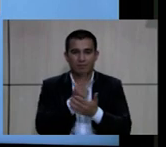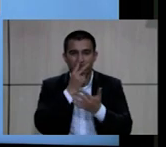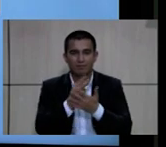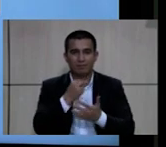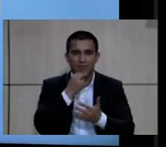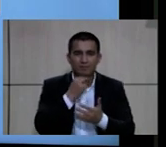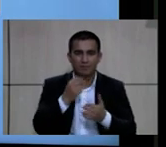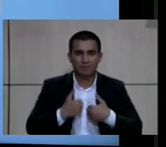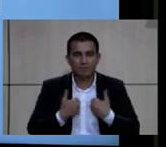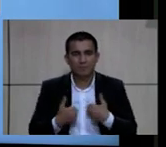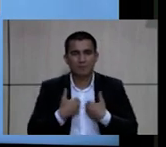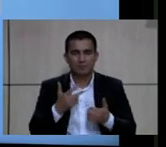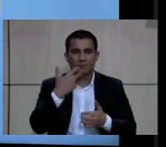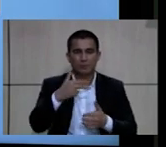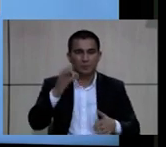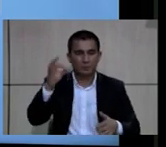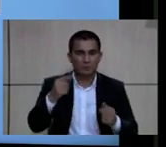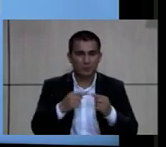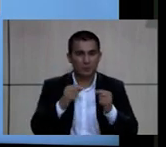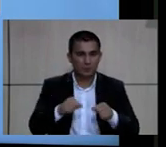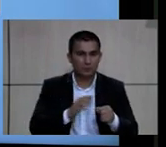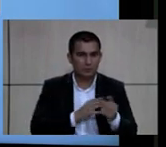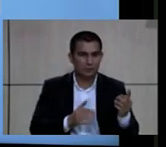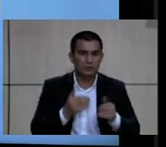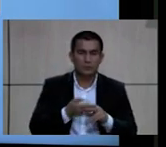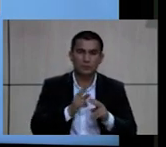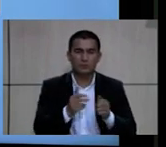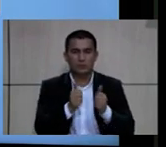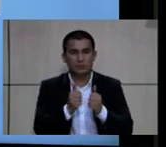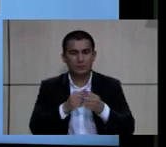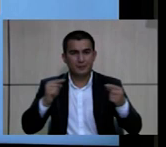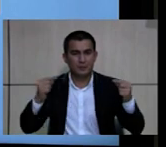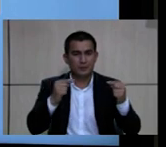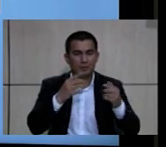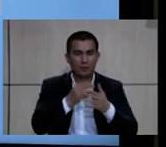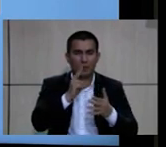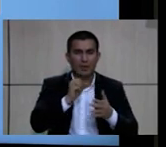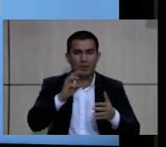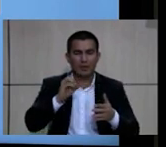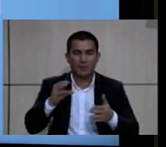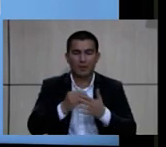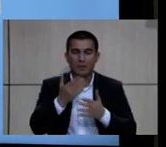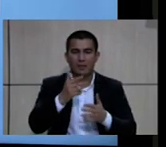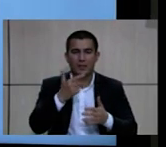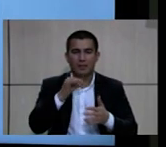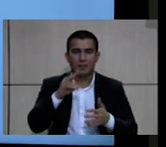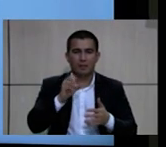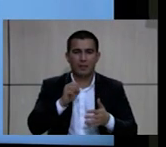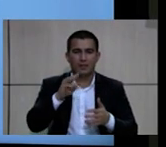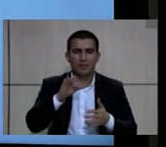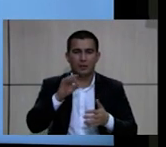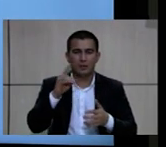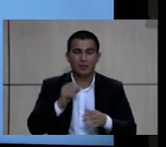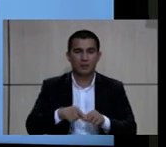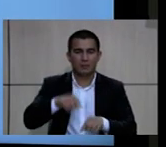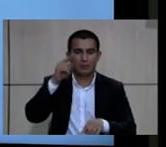o'tkir burchagidan biri 30 gradusga teng bo'lsa, uning qarshisidagi katet gipotenuzaning yarmi bilan o'lchanishi